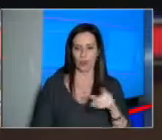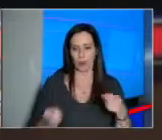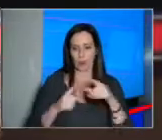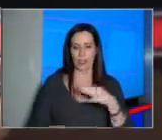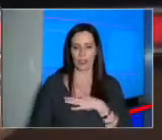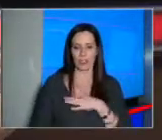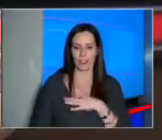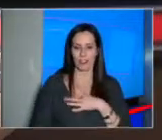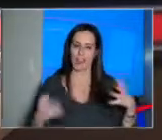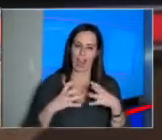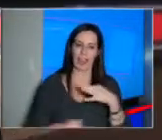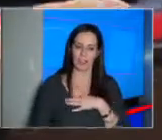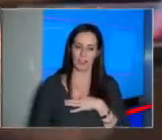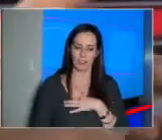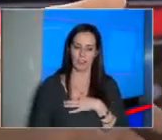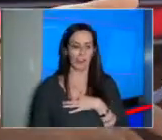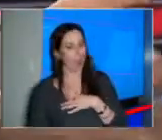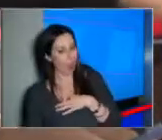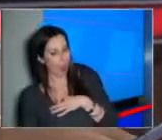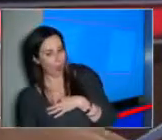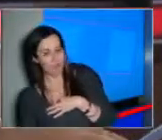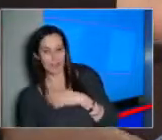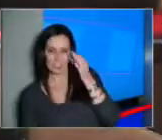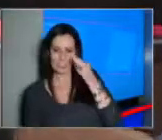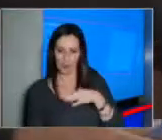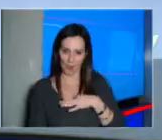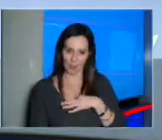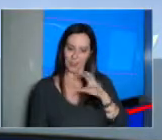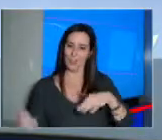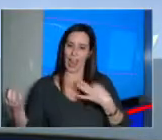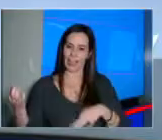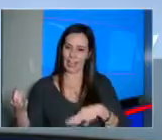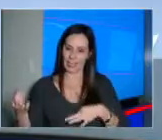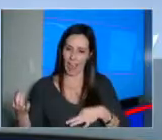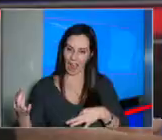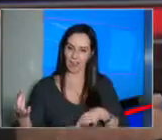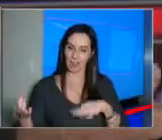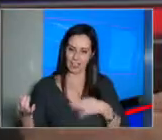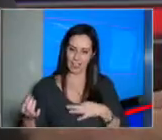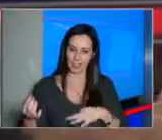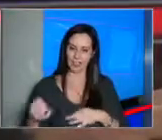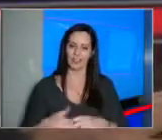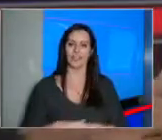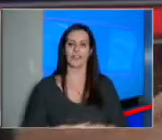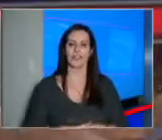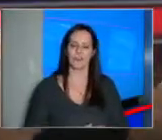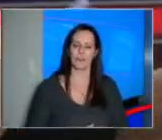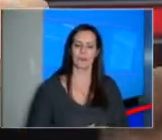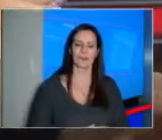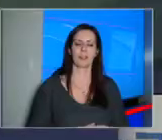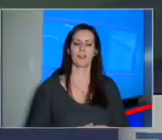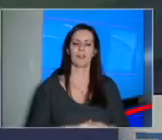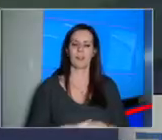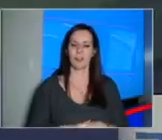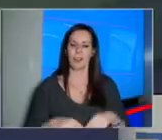שלי, של ההרכב שלי, ויש לי להקה. שימו לב, יש את הגיטרה, פנדר, נכון? נכון. טלקסטר? אכן. אכן, בבקשה,